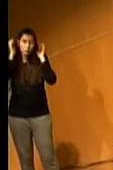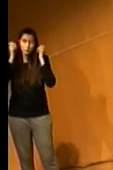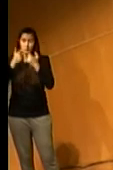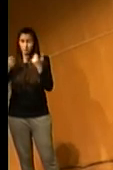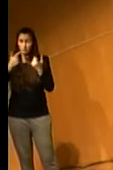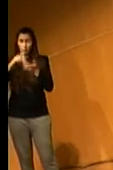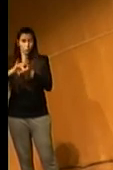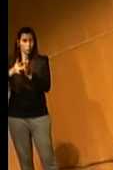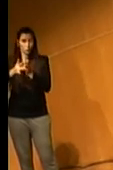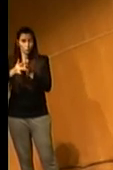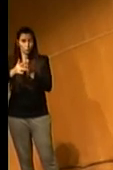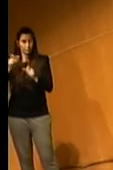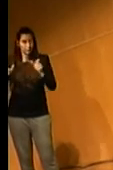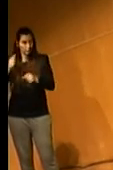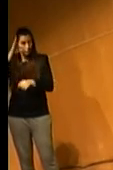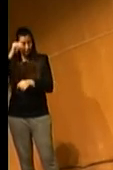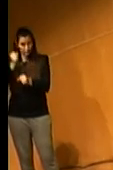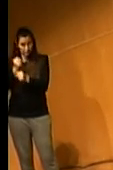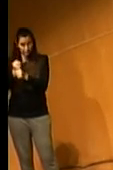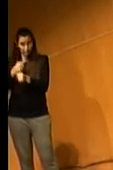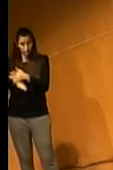de la rééducation, voilà. Et donc en fait